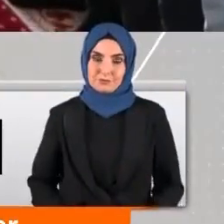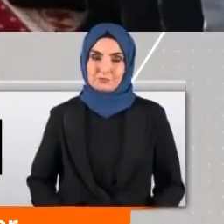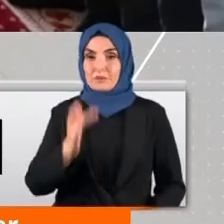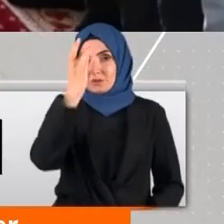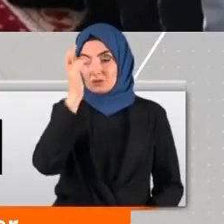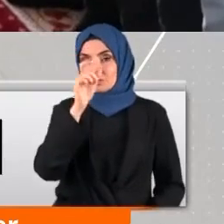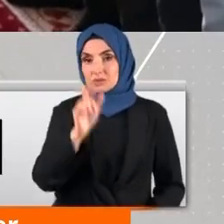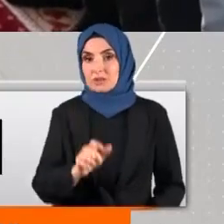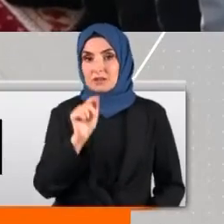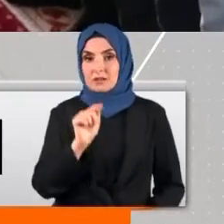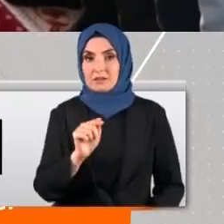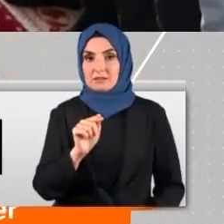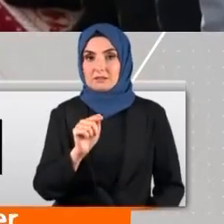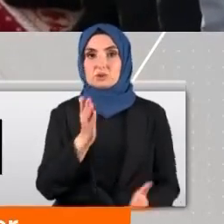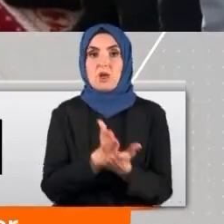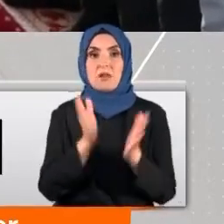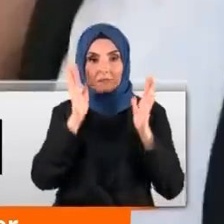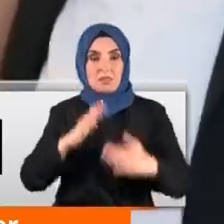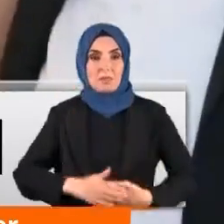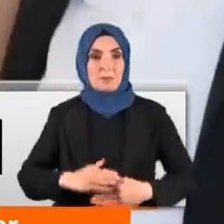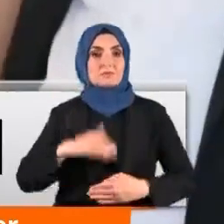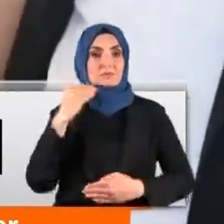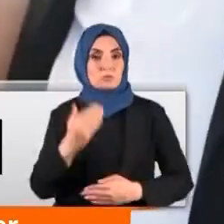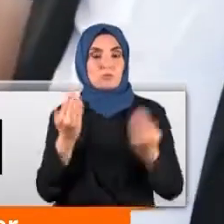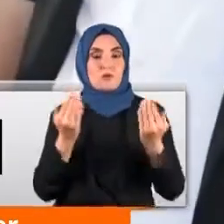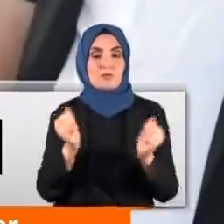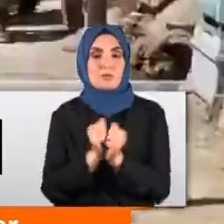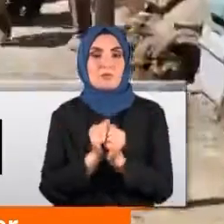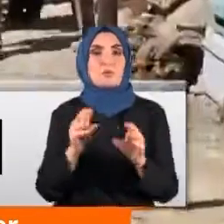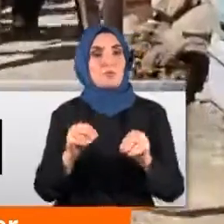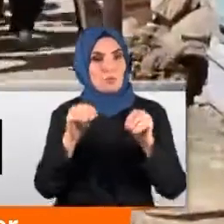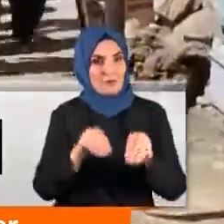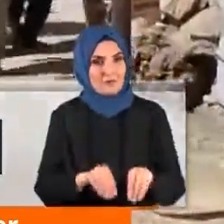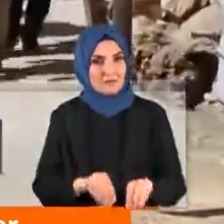Teğmen Ömer Bağra kılınan cenaze namazı sonrası dualarla toprağa verildi.